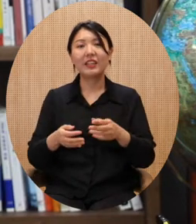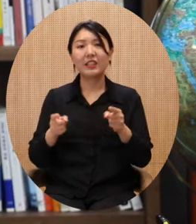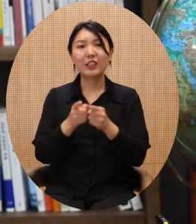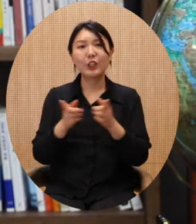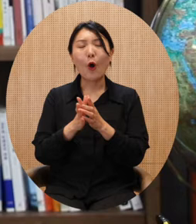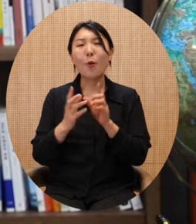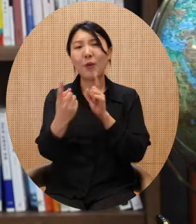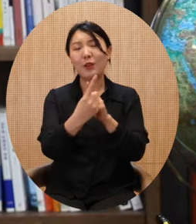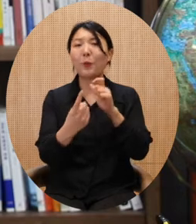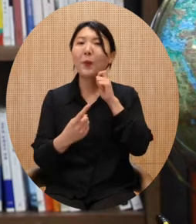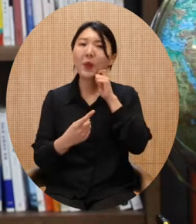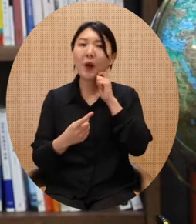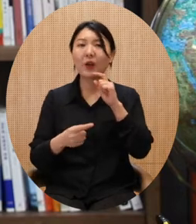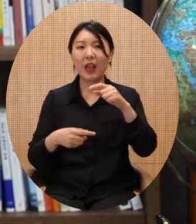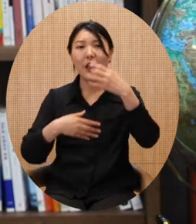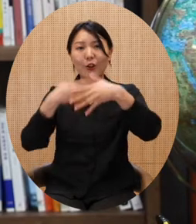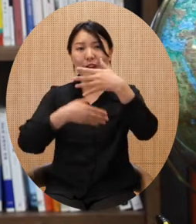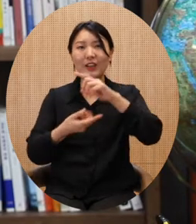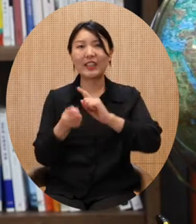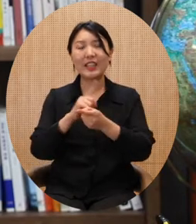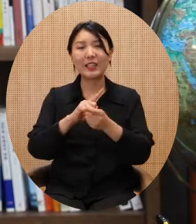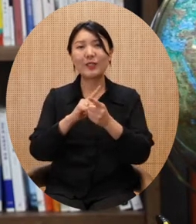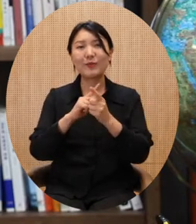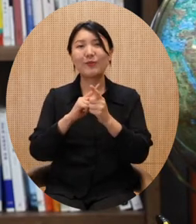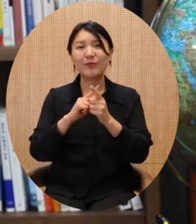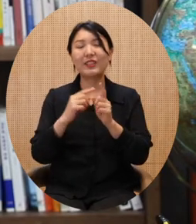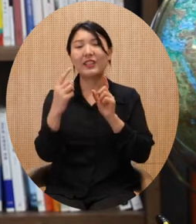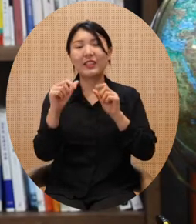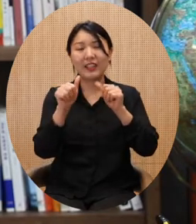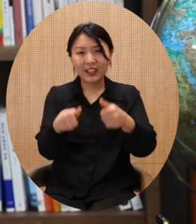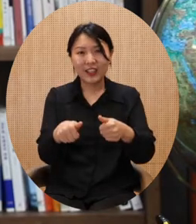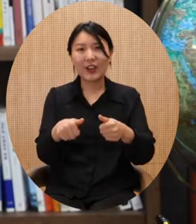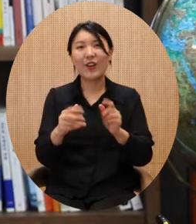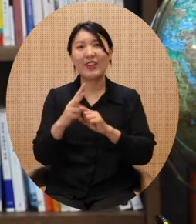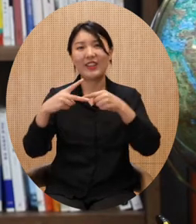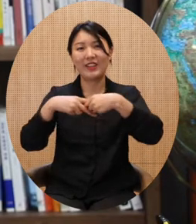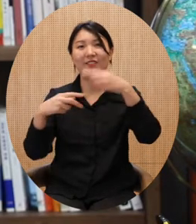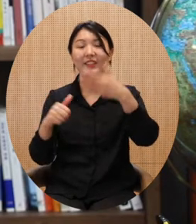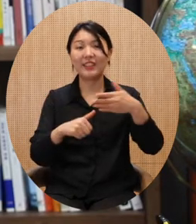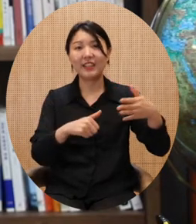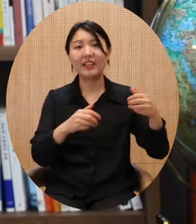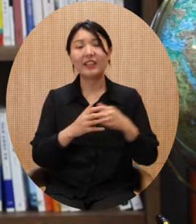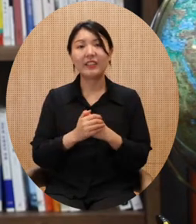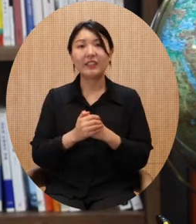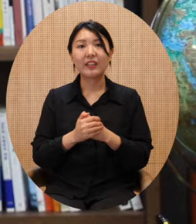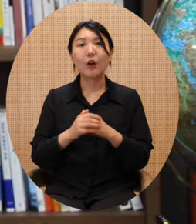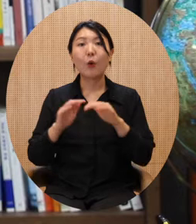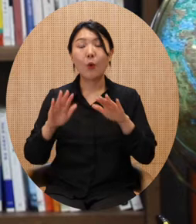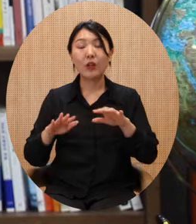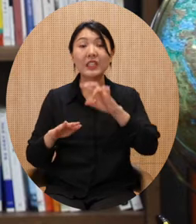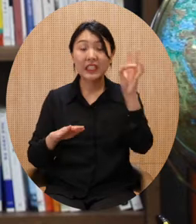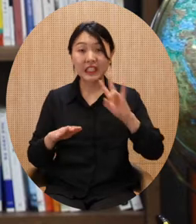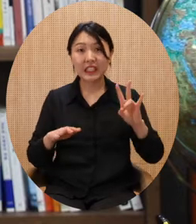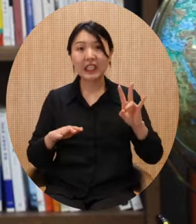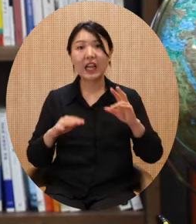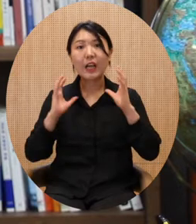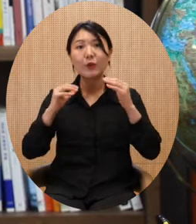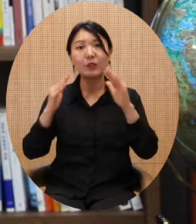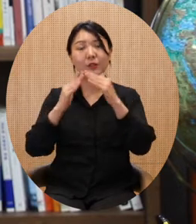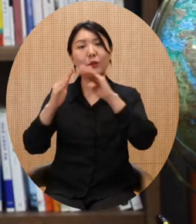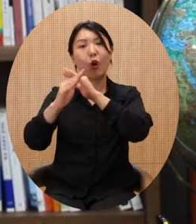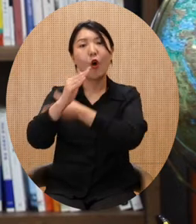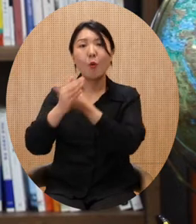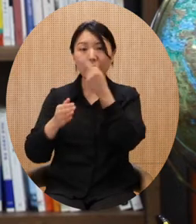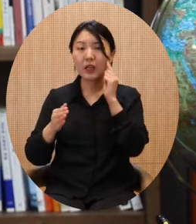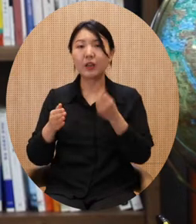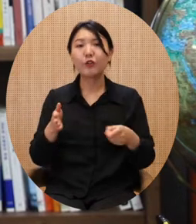직접 찾아뵙지 못하고 이렇게 영상으로 인사드리게 된 점 널리 양해 바랍니다. 우리 시흥시는